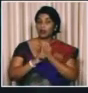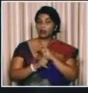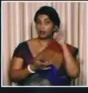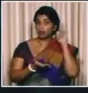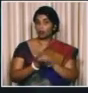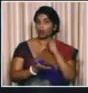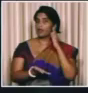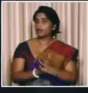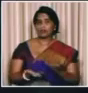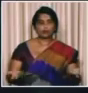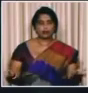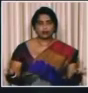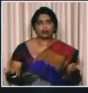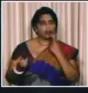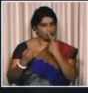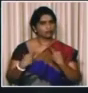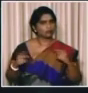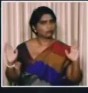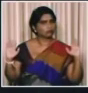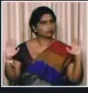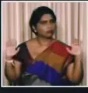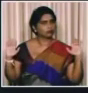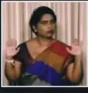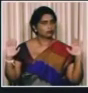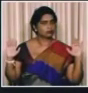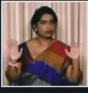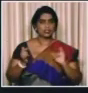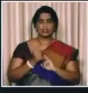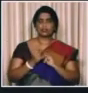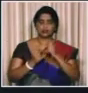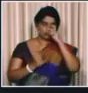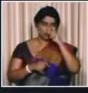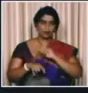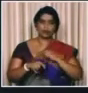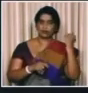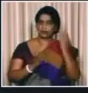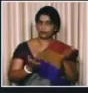බිරිඳට ඊළඟට මට මේ කියන්න ගරු සංජීව විද්‍රෝණ මැතිතුමා ඔබ තමයි කතා පටන් ගන්න.